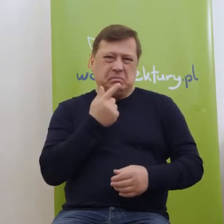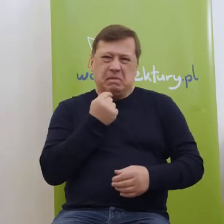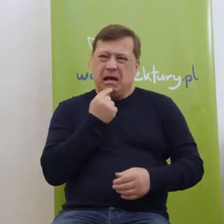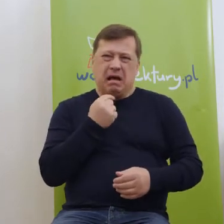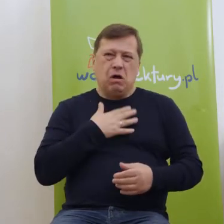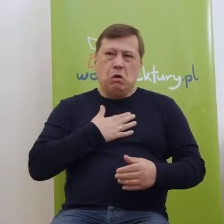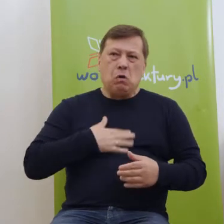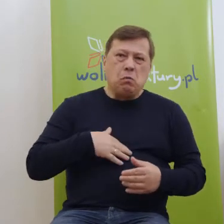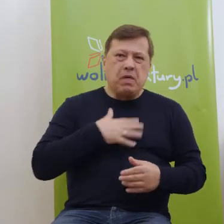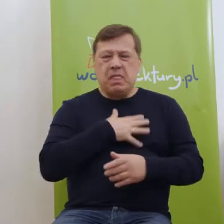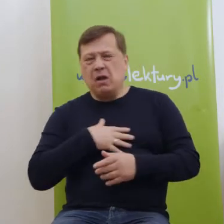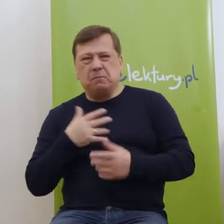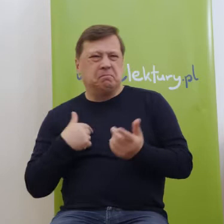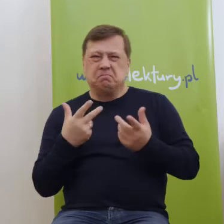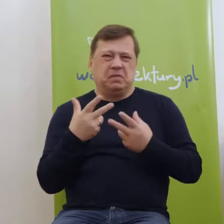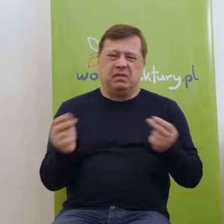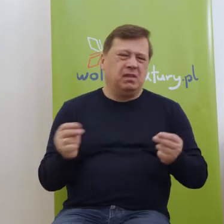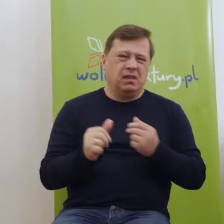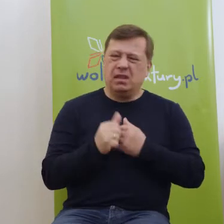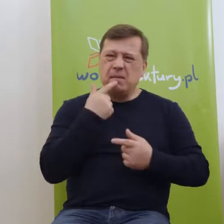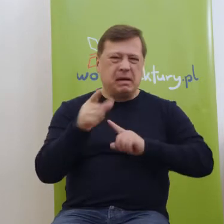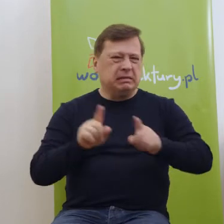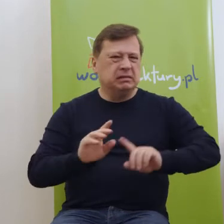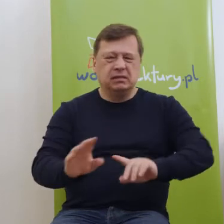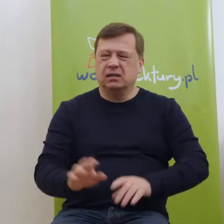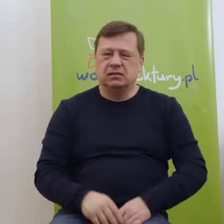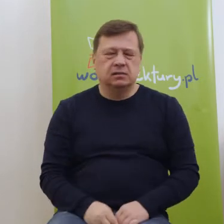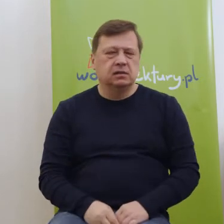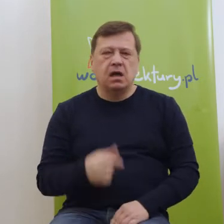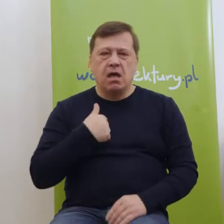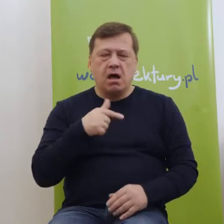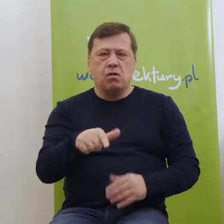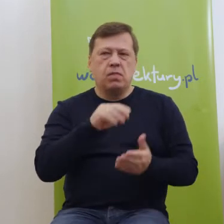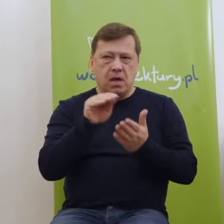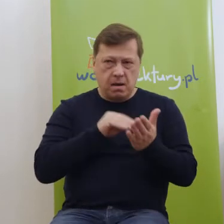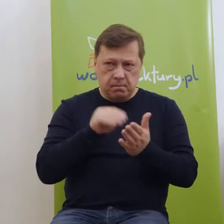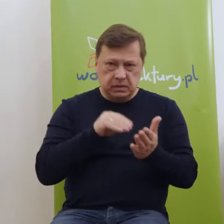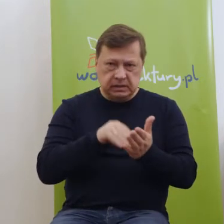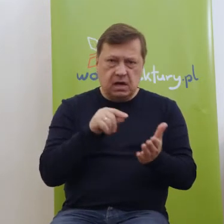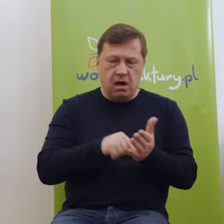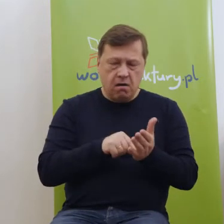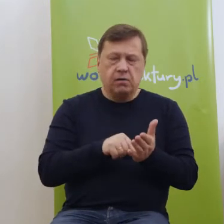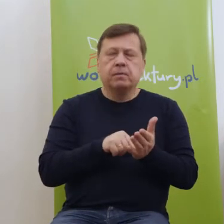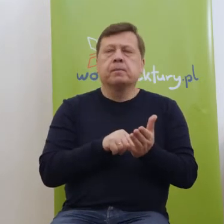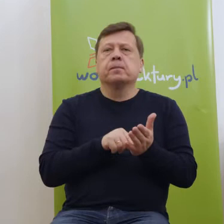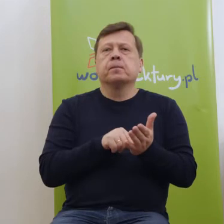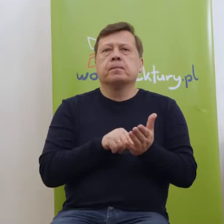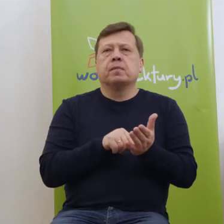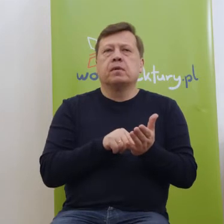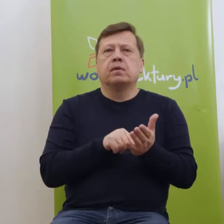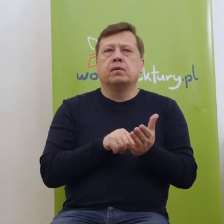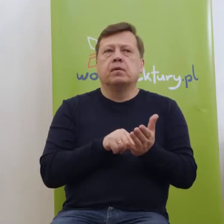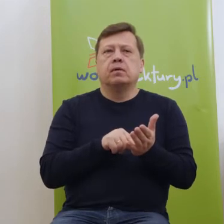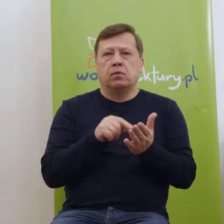stało, stanie dalej albo nie wiem. To nie ma znaczenia. Ja ich napisałam stąd dotąd i tyle tylko wiem o nich,